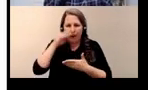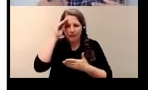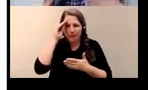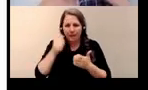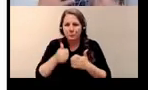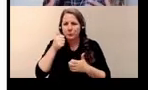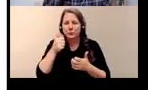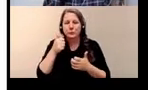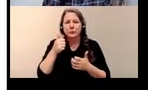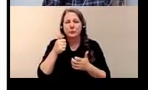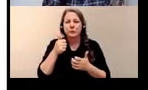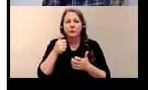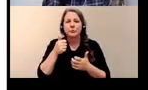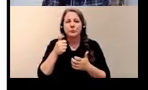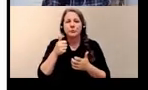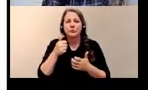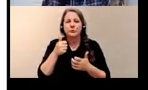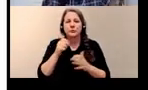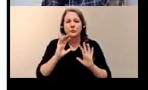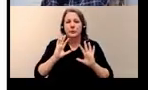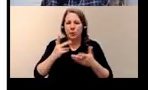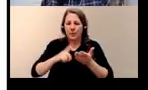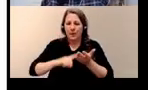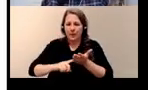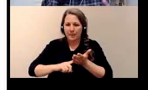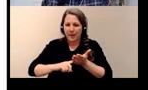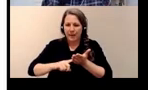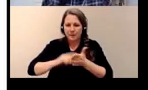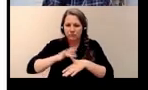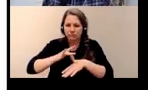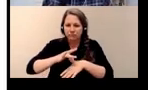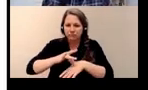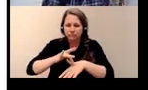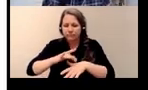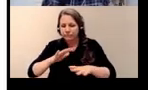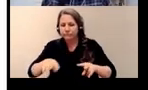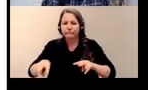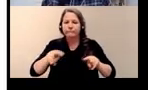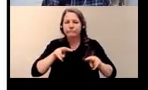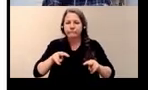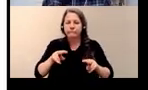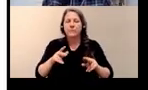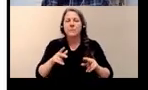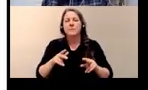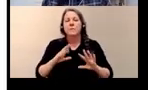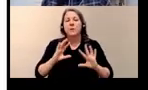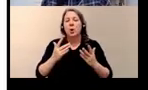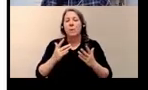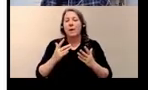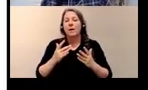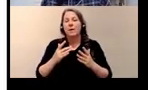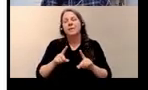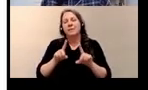empirique, donc par les différentes réparations, et c'est souvent justement le fait de tester sur des